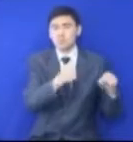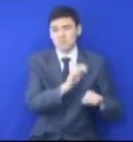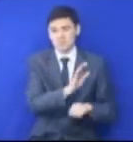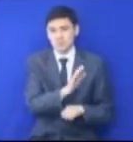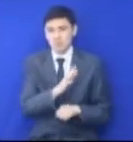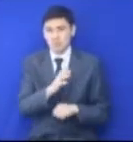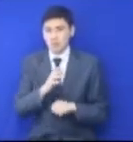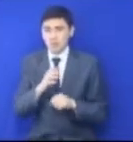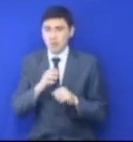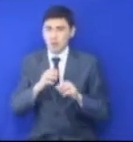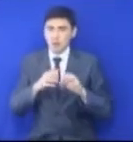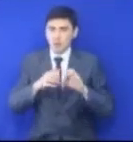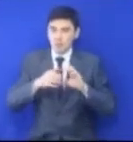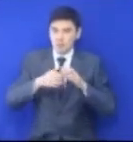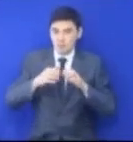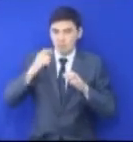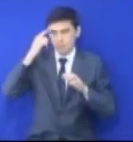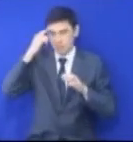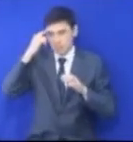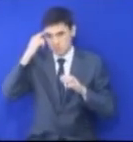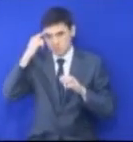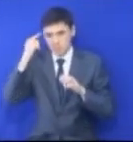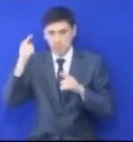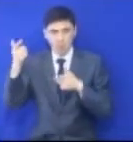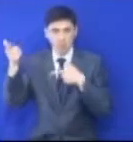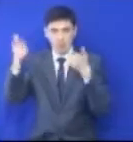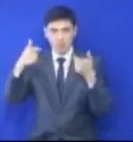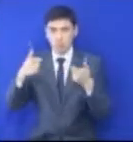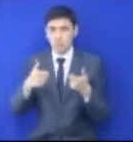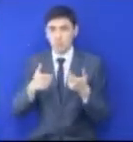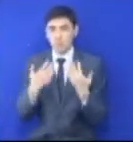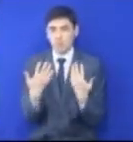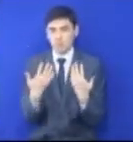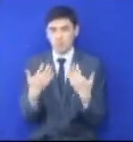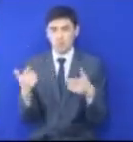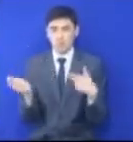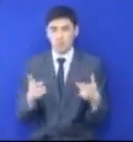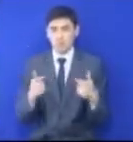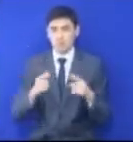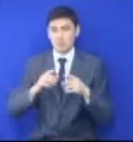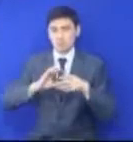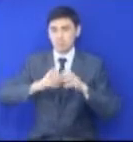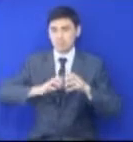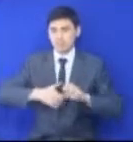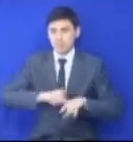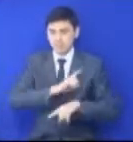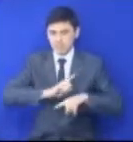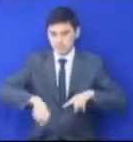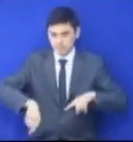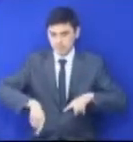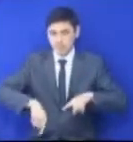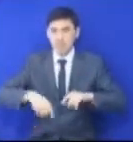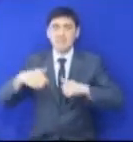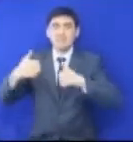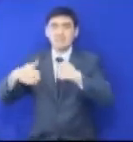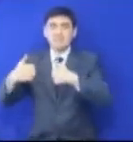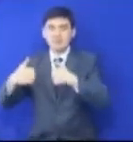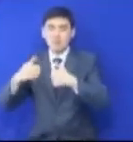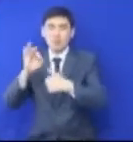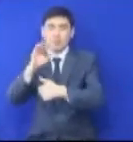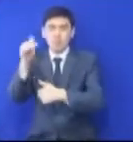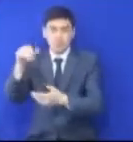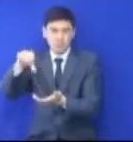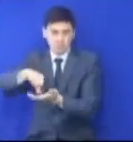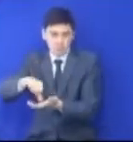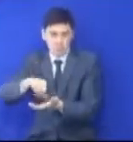показать кому-то медленно это, чтобы все это было. А руками уже можно быстро все это сделать. На соревнованиях я участвовал. На официальных соревнованиях у